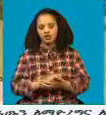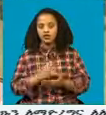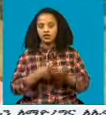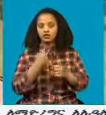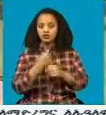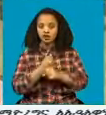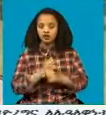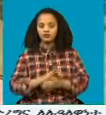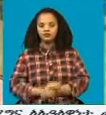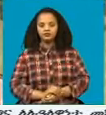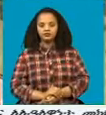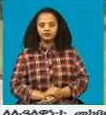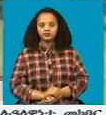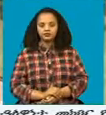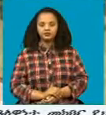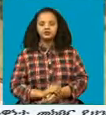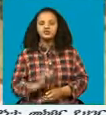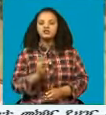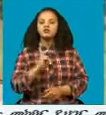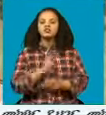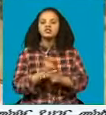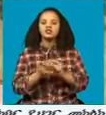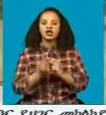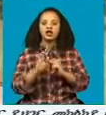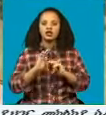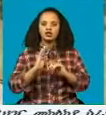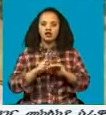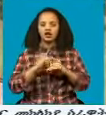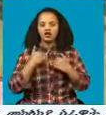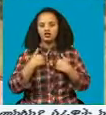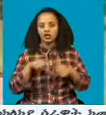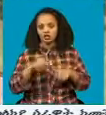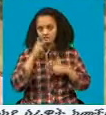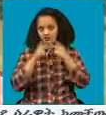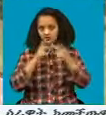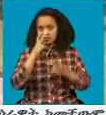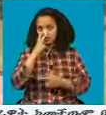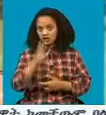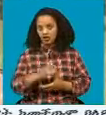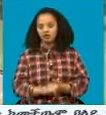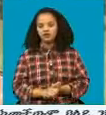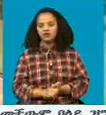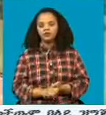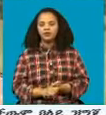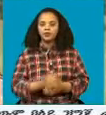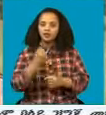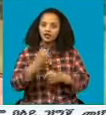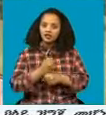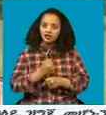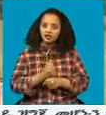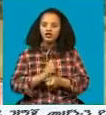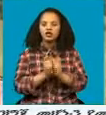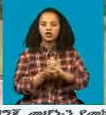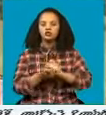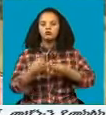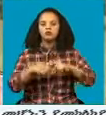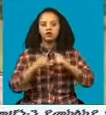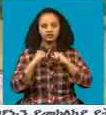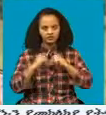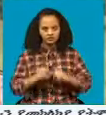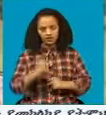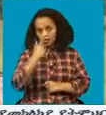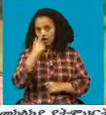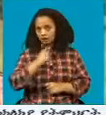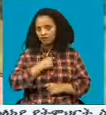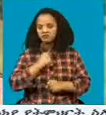ስራ እንግዲህ ምን ደረጃ አለ የሚለውን ዛሬ እዚህ መስክ ላይ ስናየው ያው ከሰራን ለውጥ ማምጣት እንደምንችል